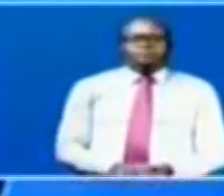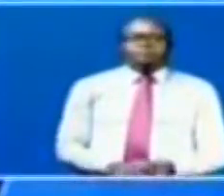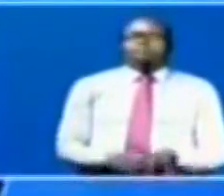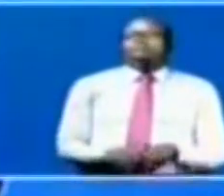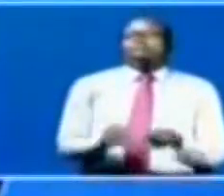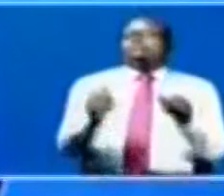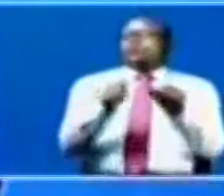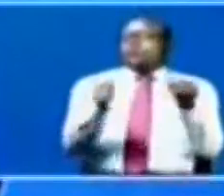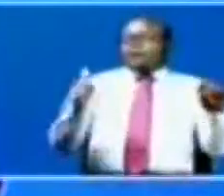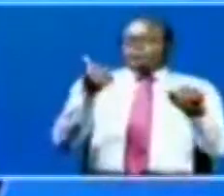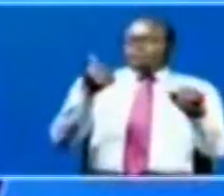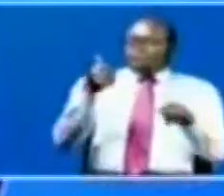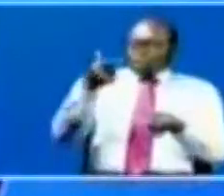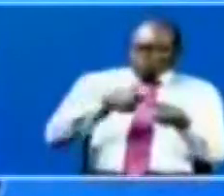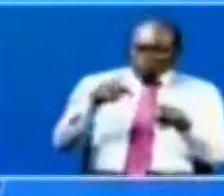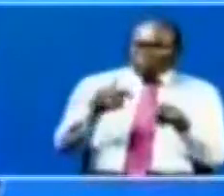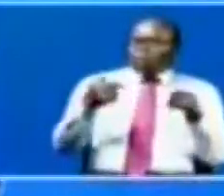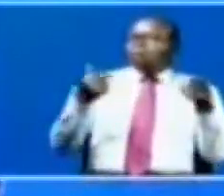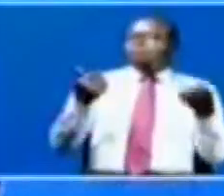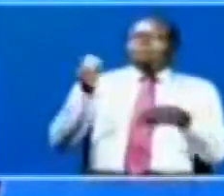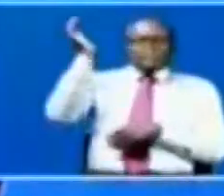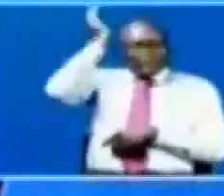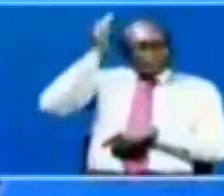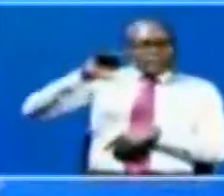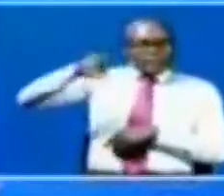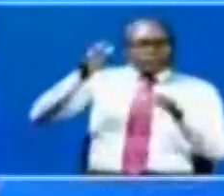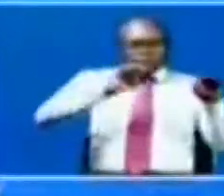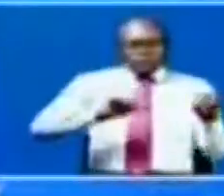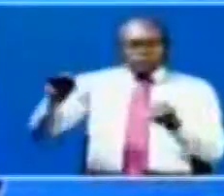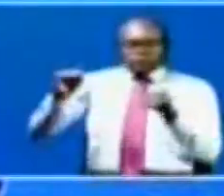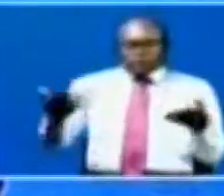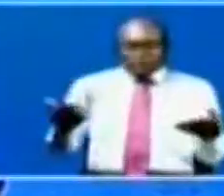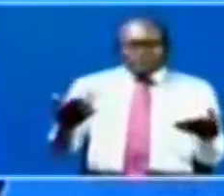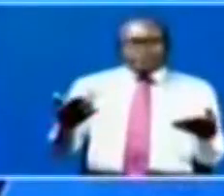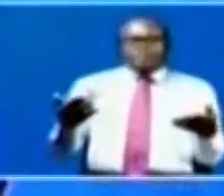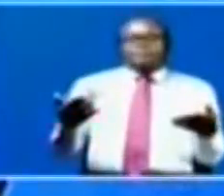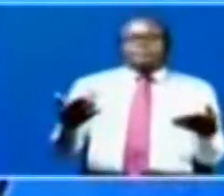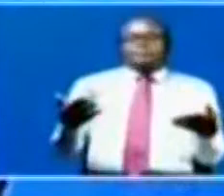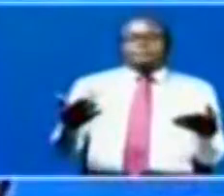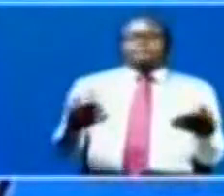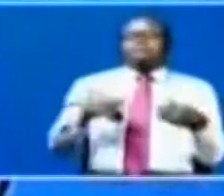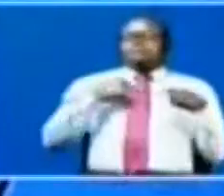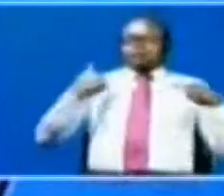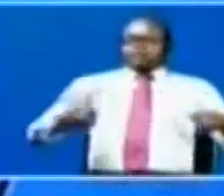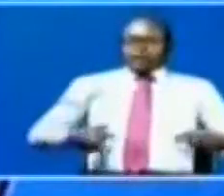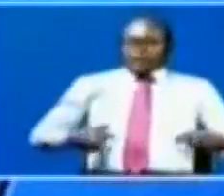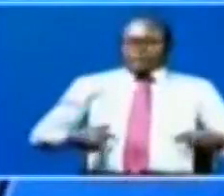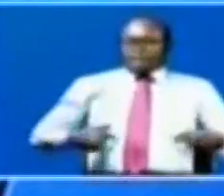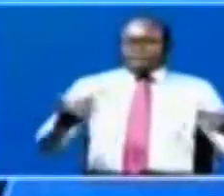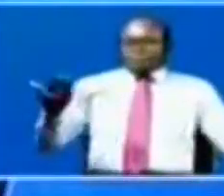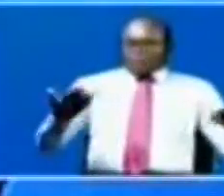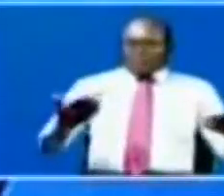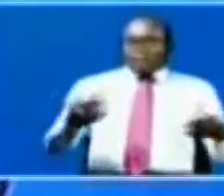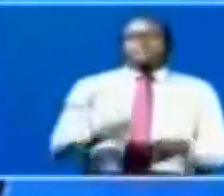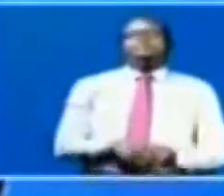mtazamaji, kutoka katika kaunti ya Uasin Gishu kule, wacha sasa ni kupeleke moja kwa moja hadi nchini Uchina kule, ambapo